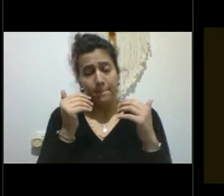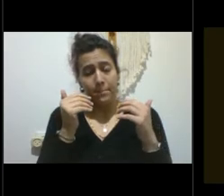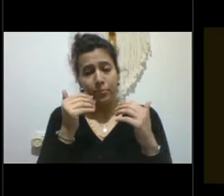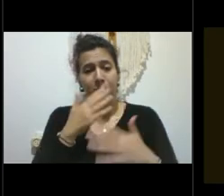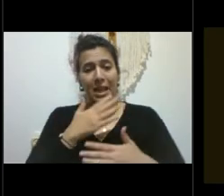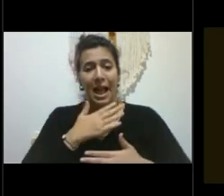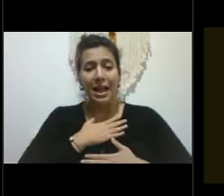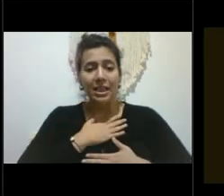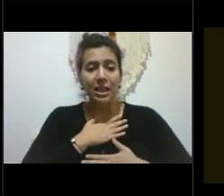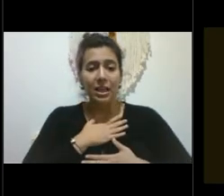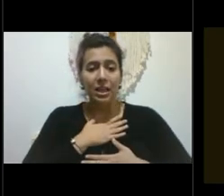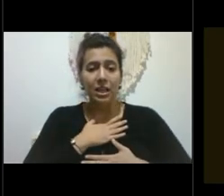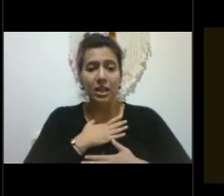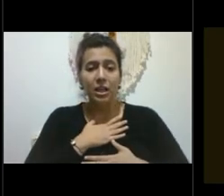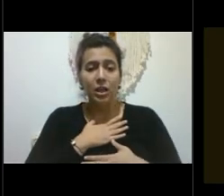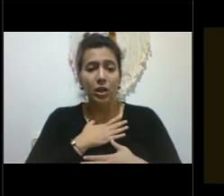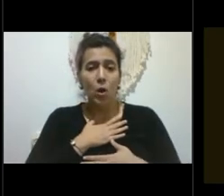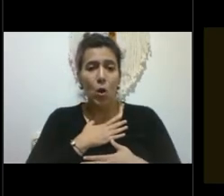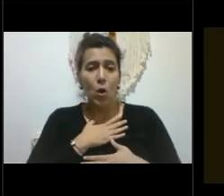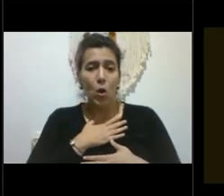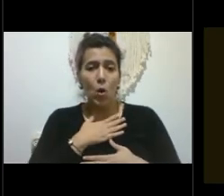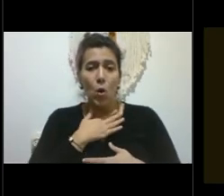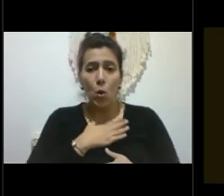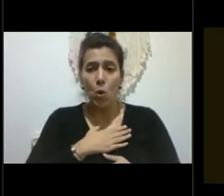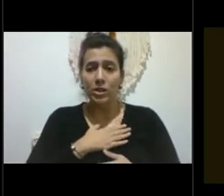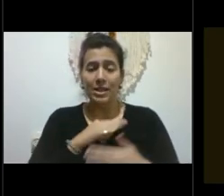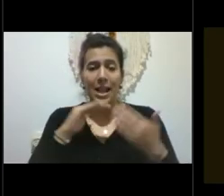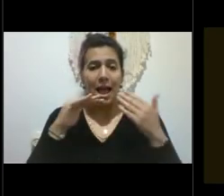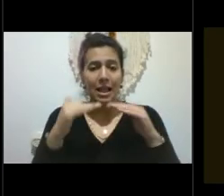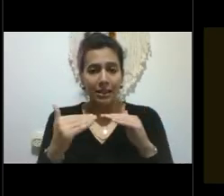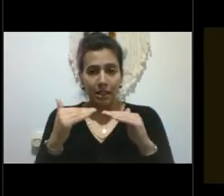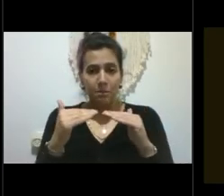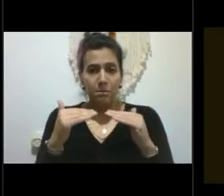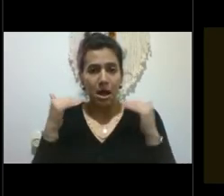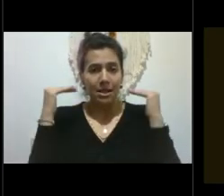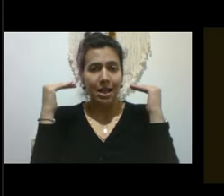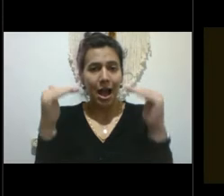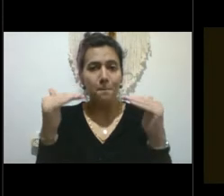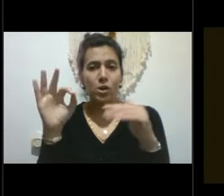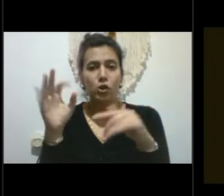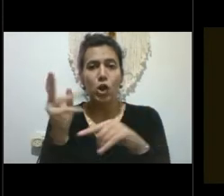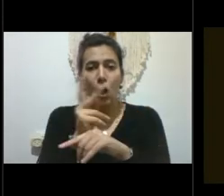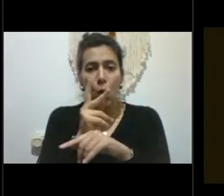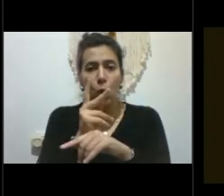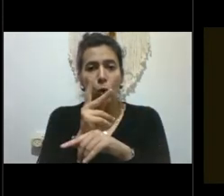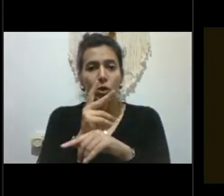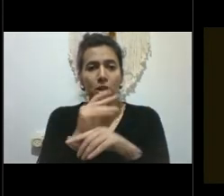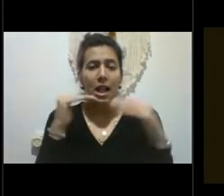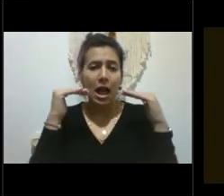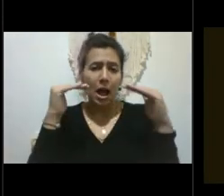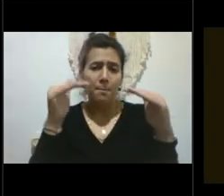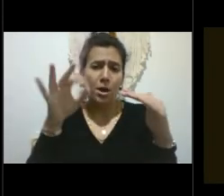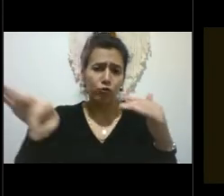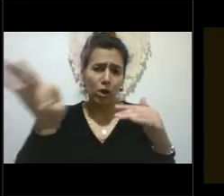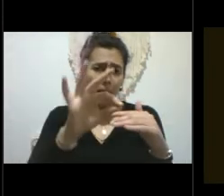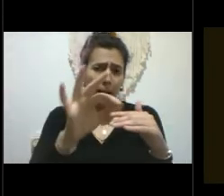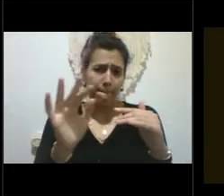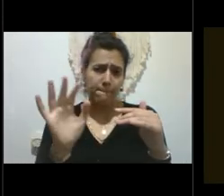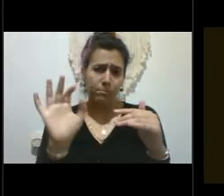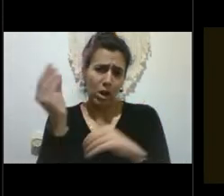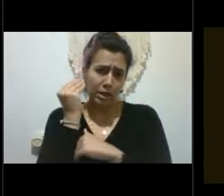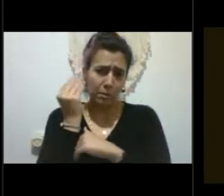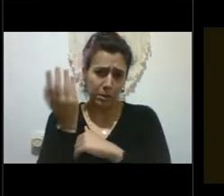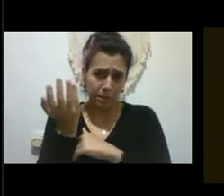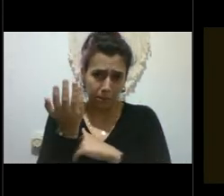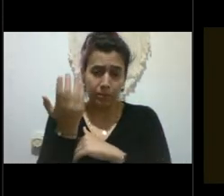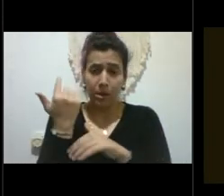אני רוצה להתאים את הרמה של כל קורס לרמה של התלמידים שנמצאים בו. בסופו של דבר לך